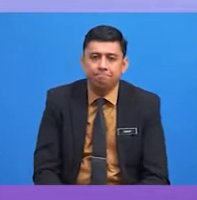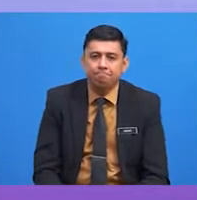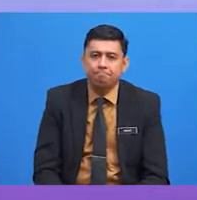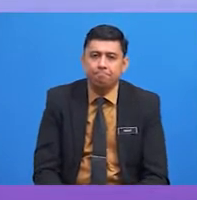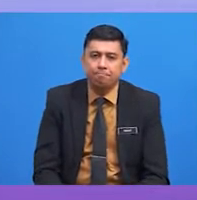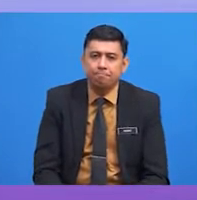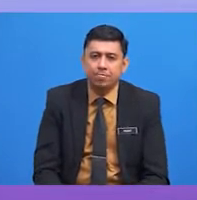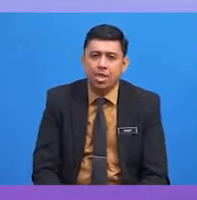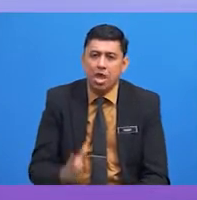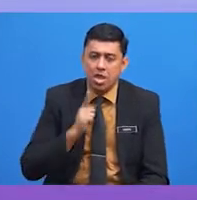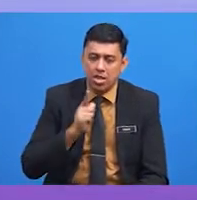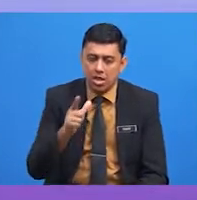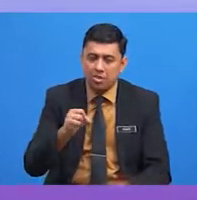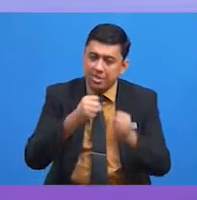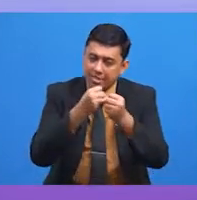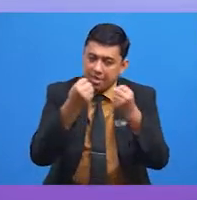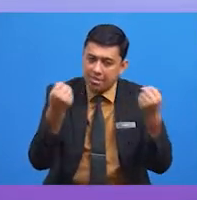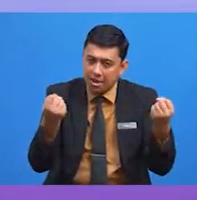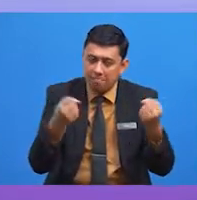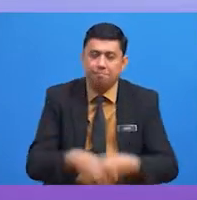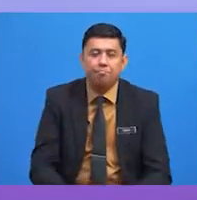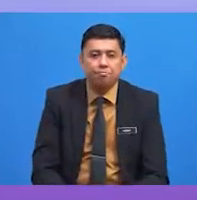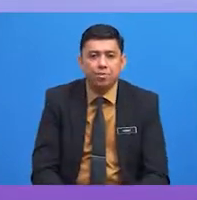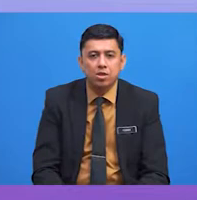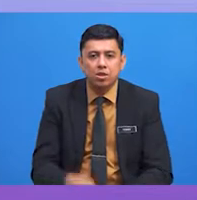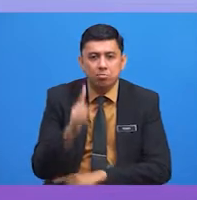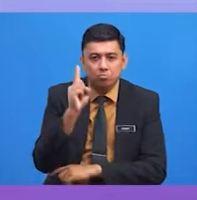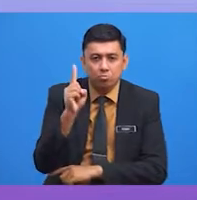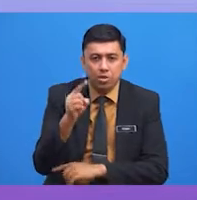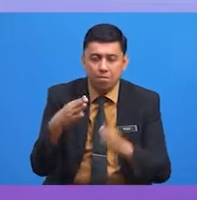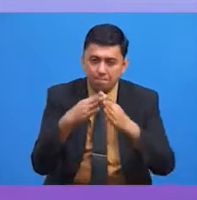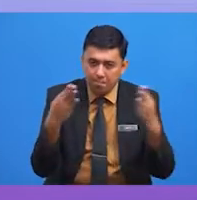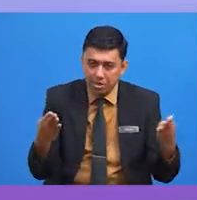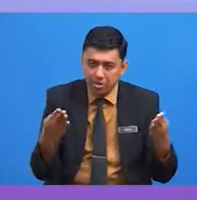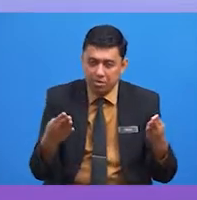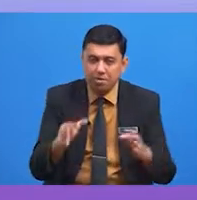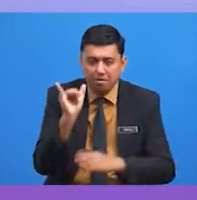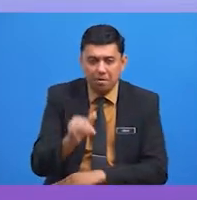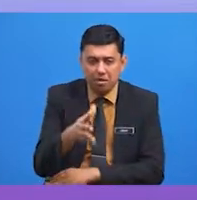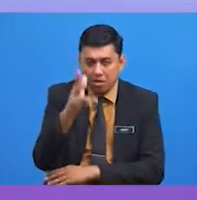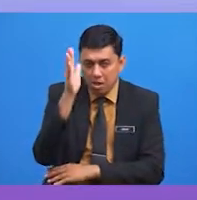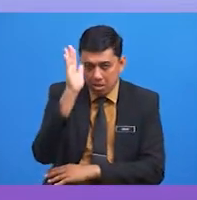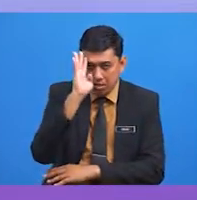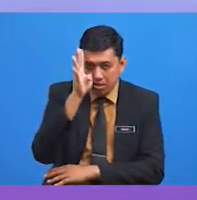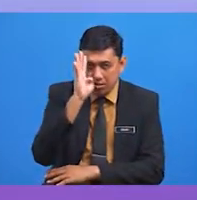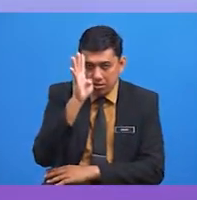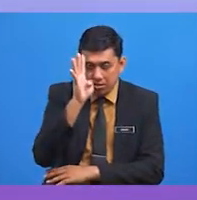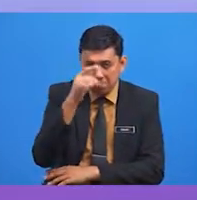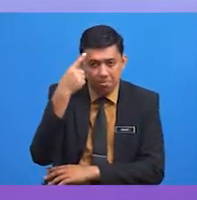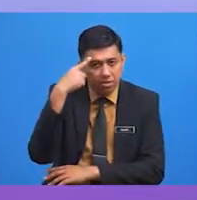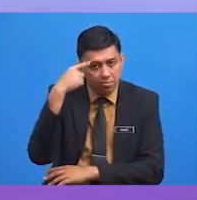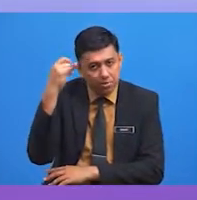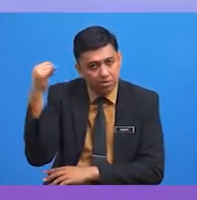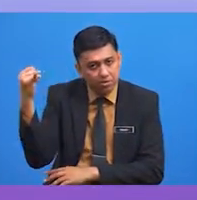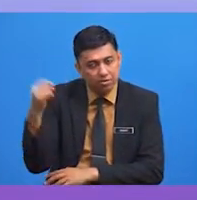6. Laras sastra. 1. Bahasa yang kreatif, imajinatif dan